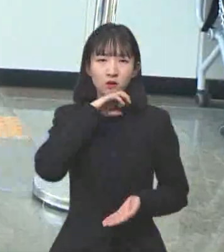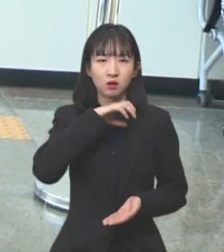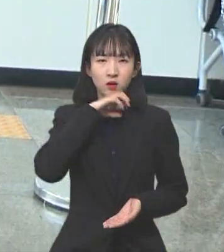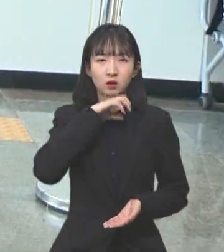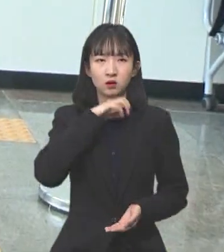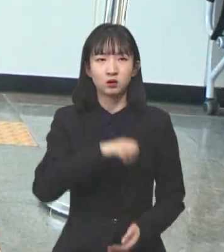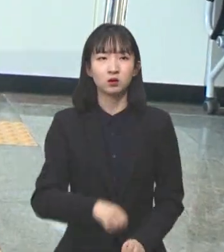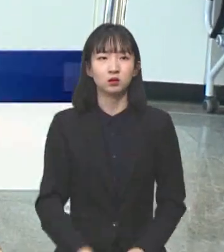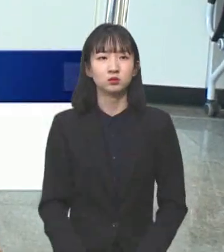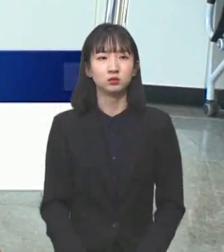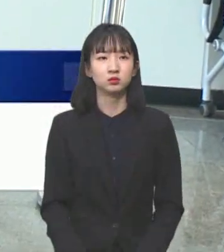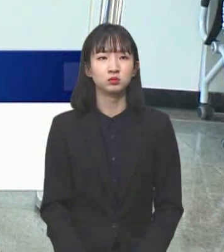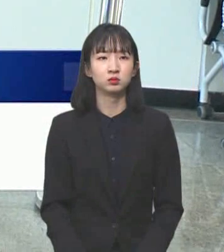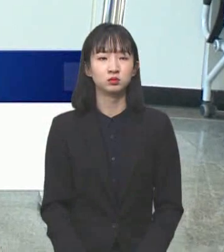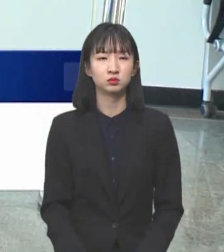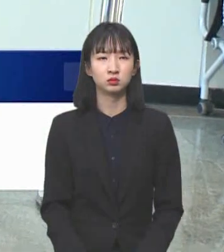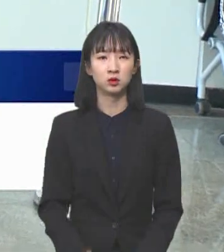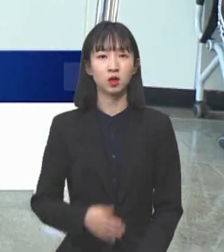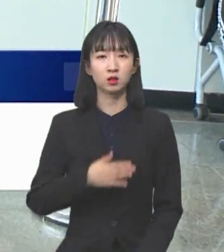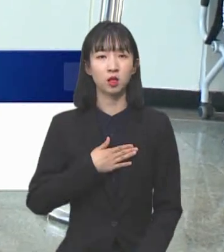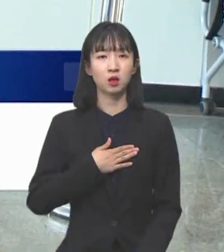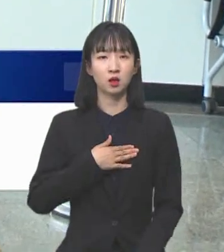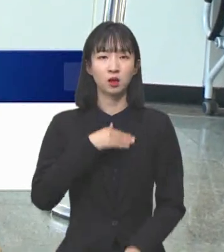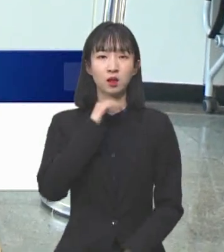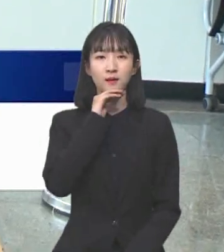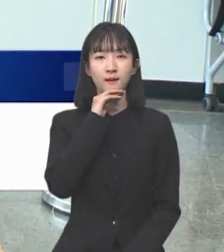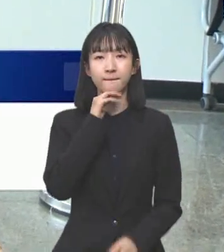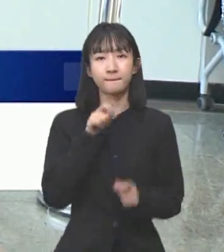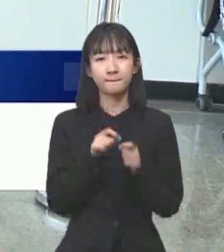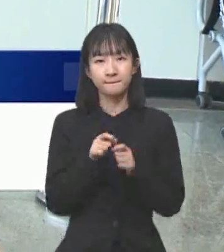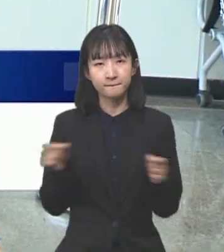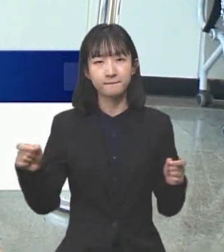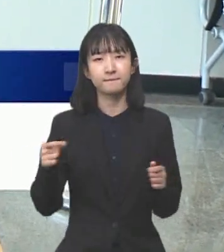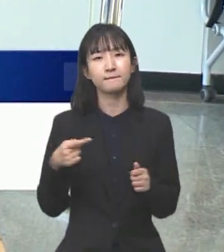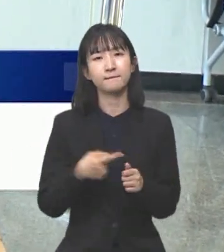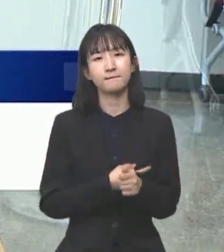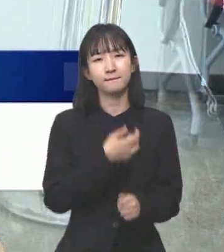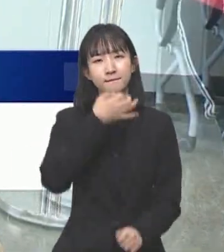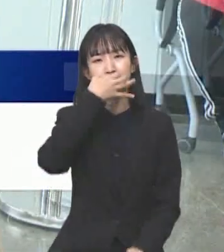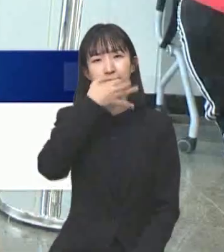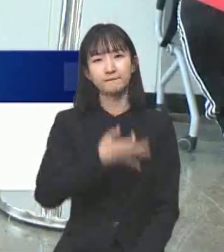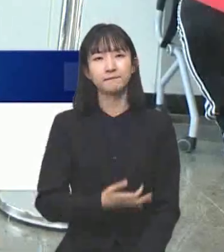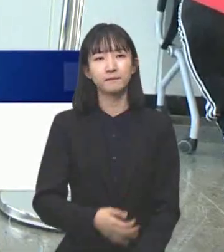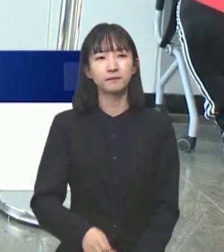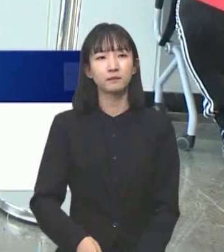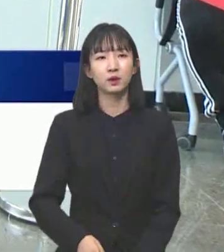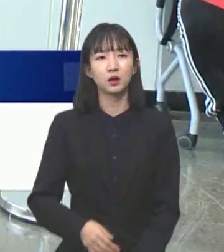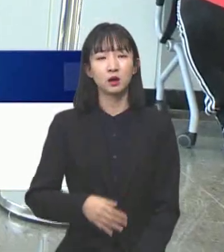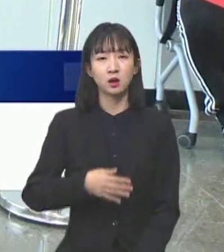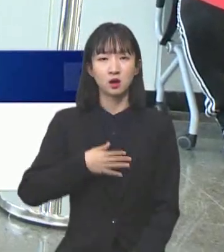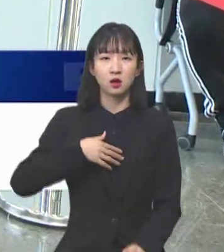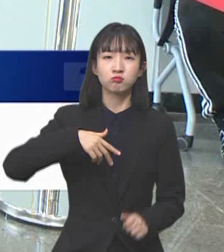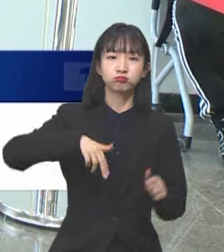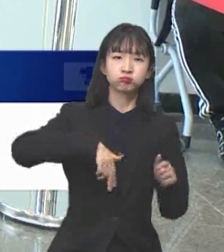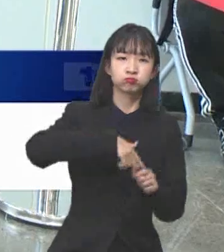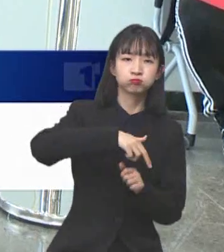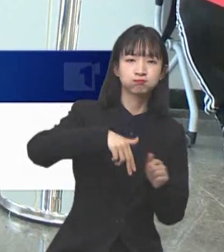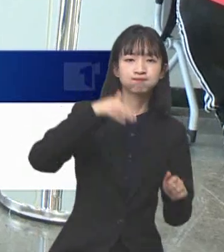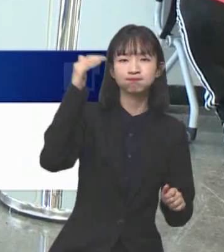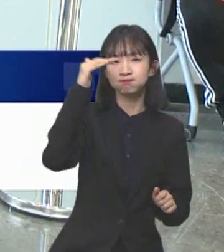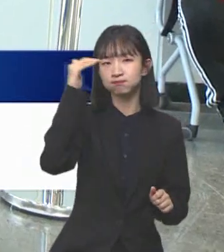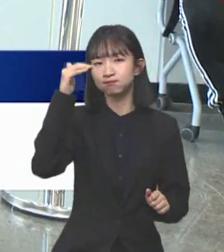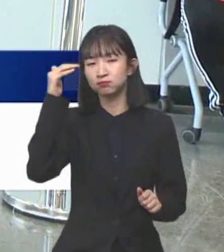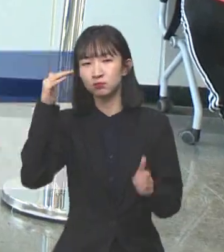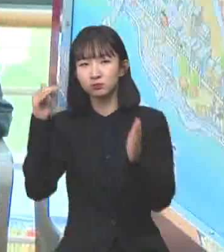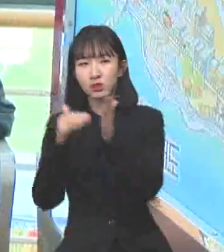시간이 좀 많이 기다리다 보니까 좀 애로사항이 말아요 근처에 돌아다니다가 봤어요